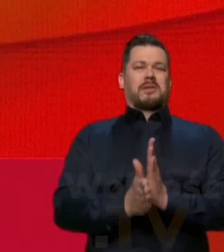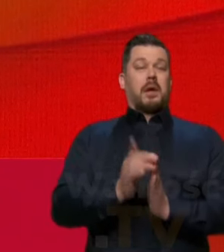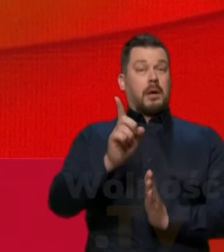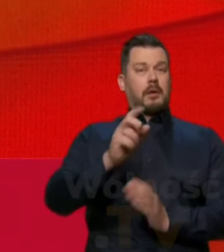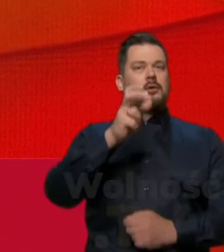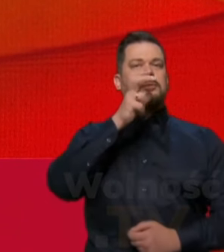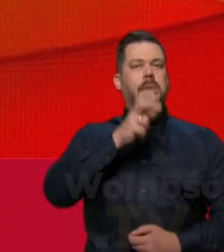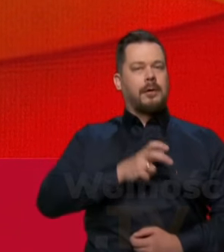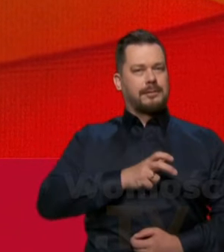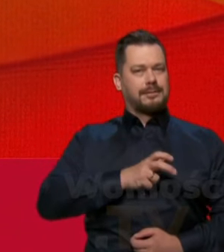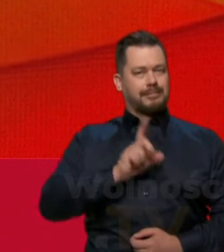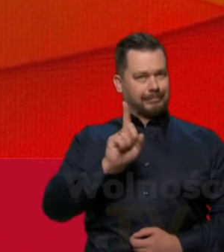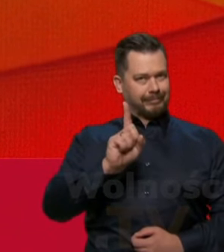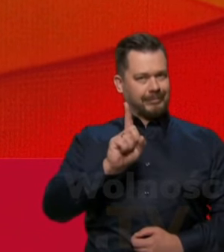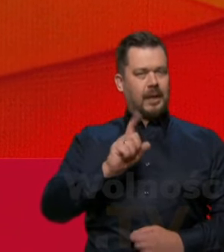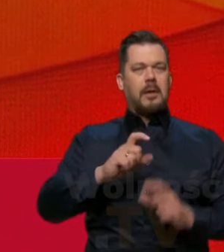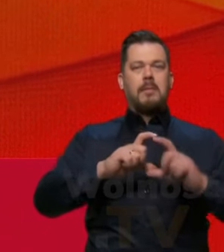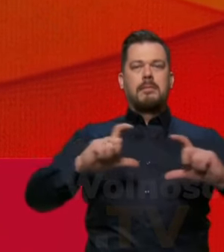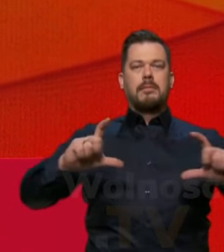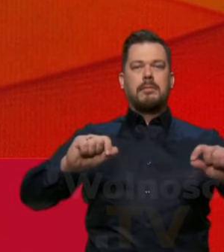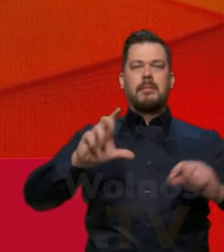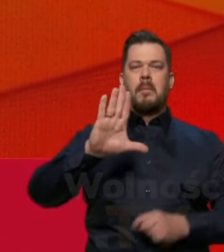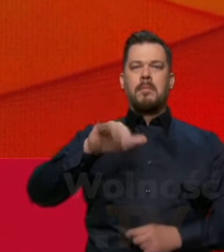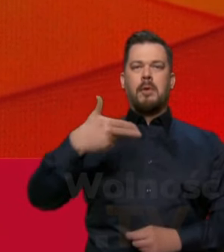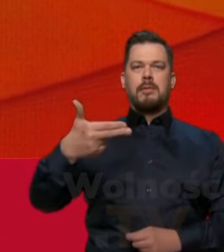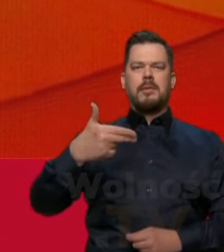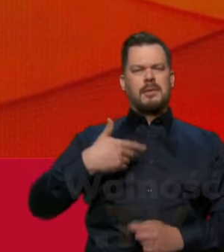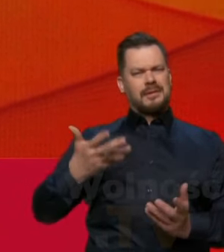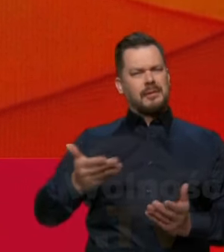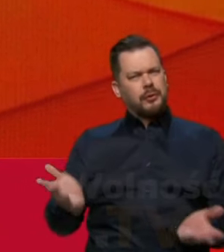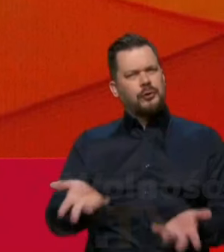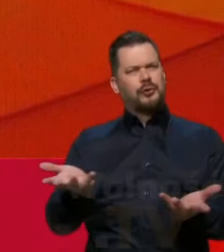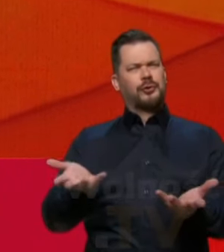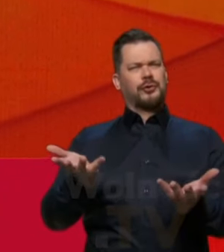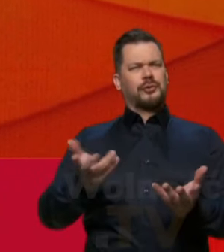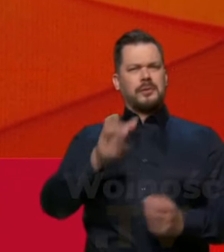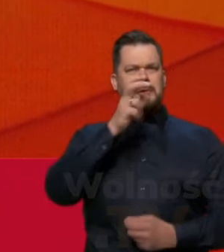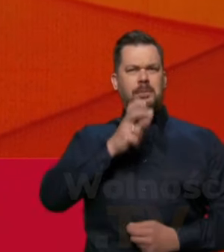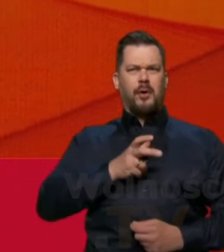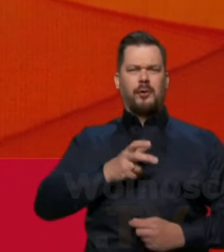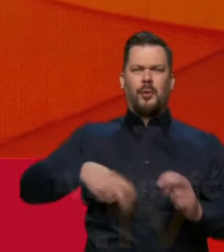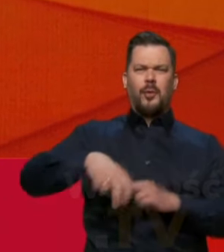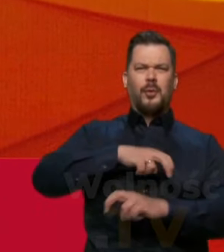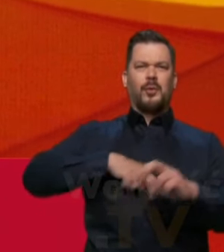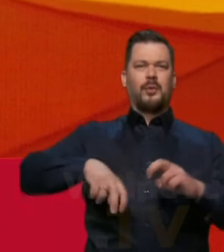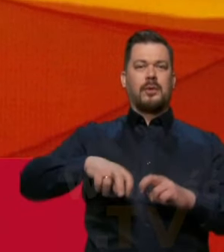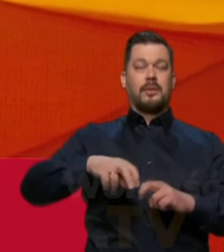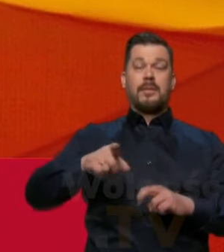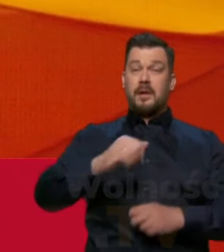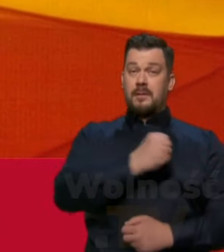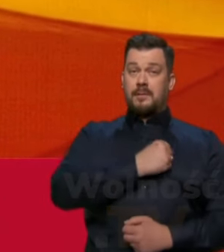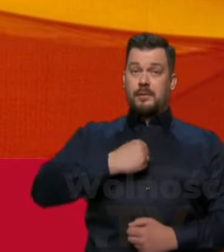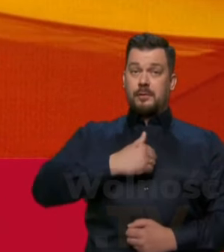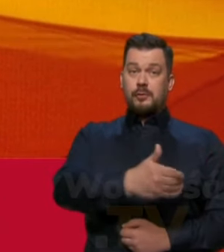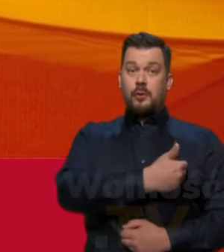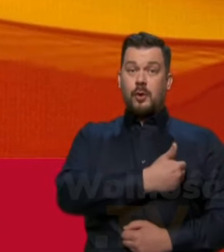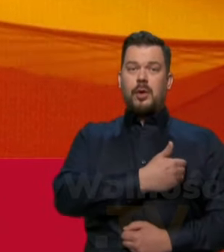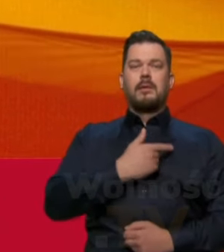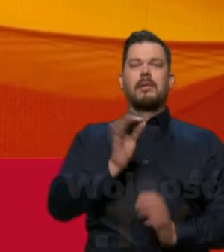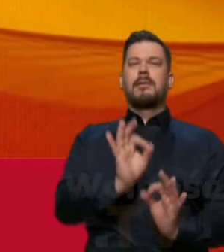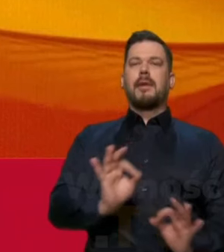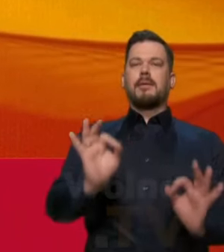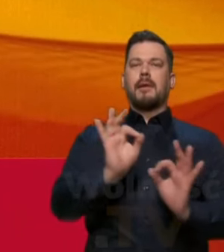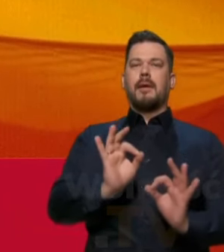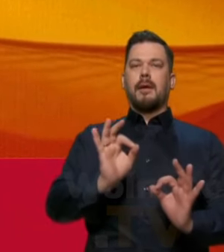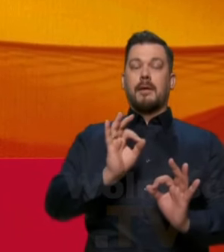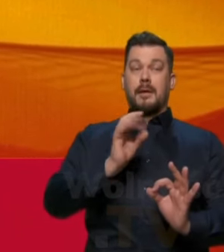to zdrowie. Dlatego wprowadzimy bon sportowy, żeby propagować zdrowy i aktywny tryb życia i dlatego w warszawskich szkołach wprowadzamy dietetykę,